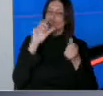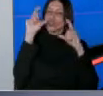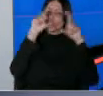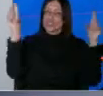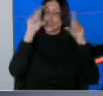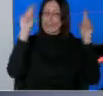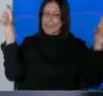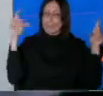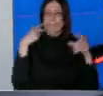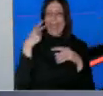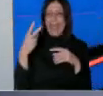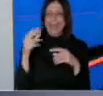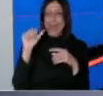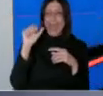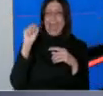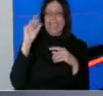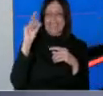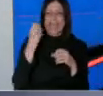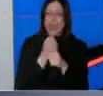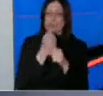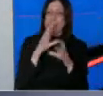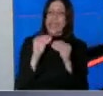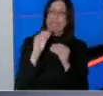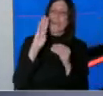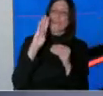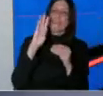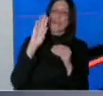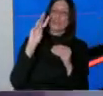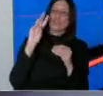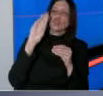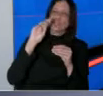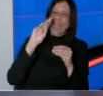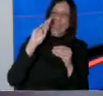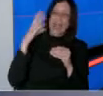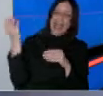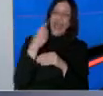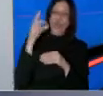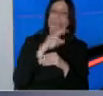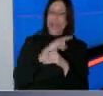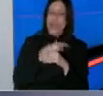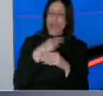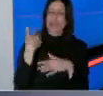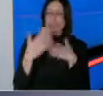חוצות, ראינו את אסד בזמנו עושה את זה עם בשאר, כתב אותו מלונדון, לאט לאט ראו את הפנים שלו כדי שידעו מי